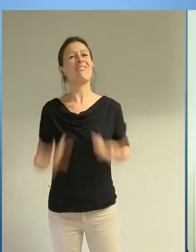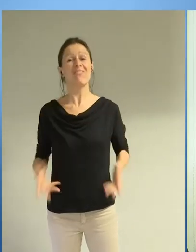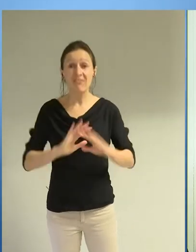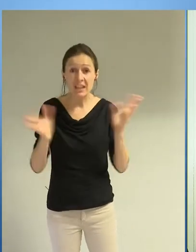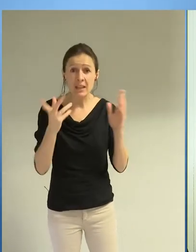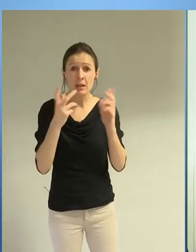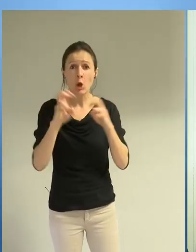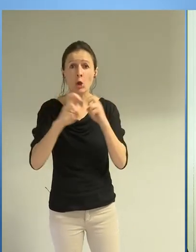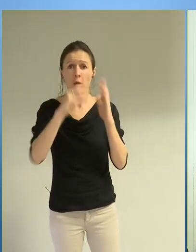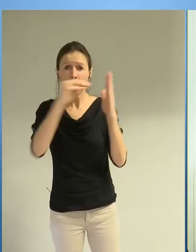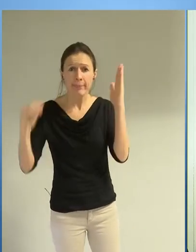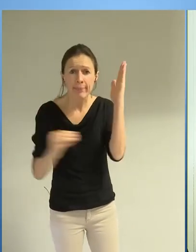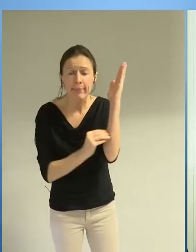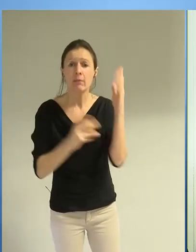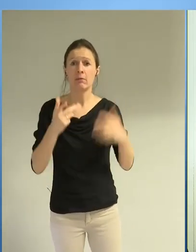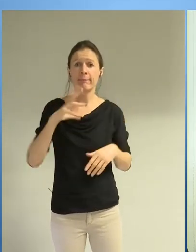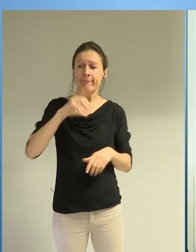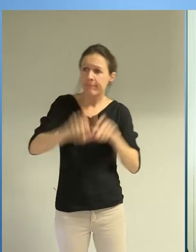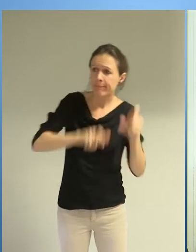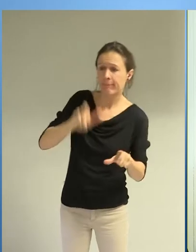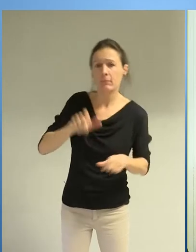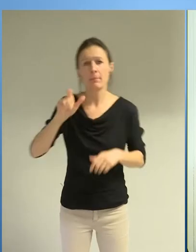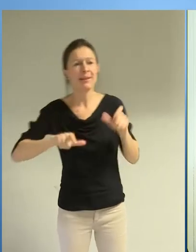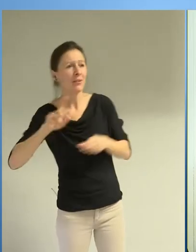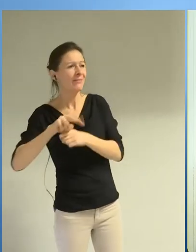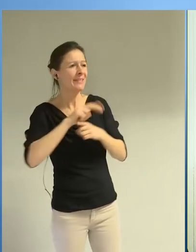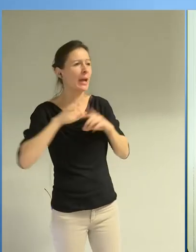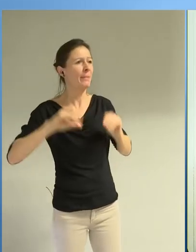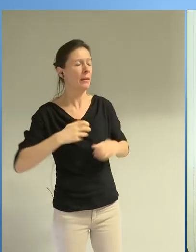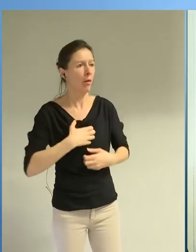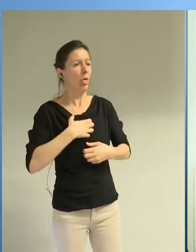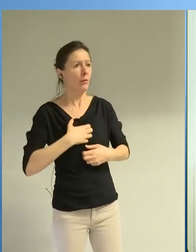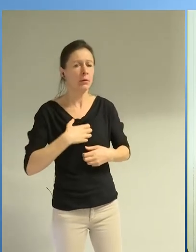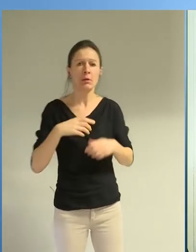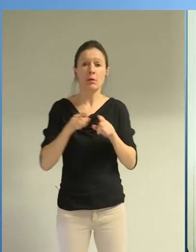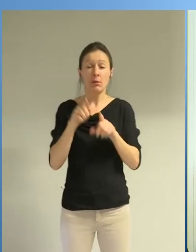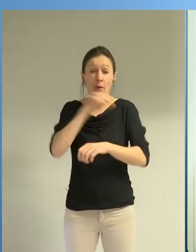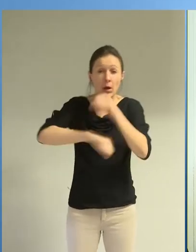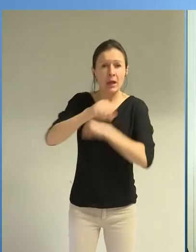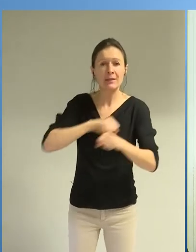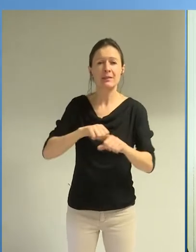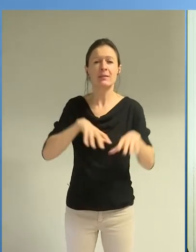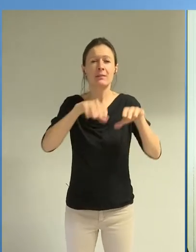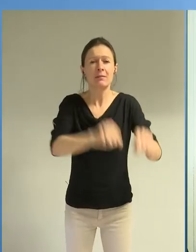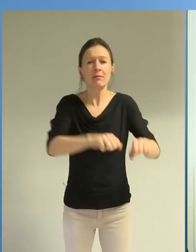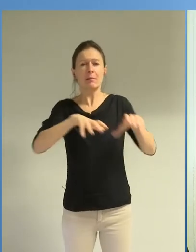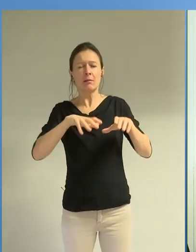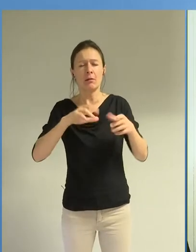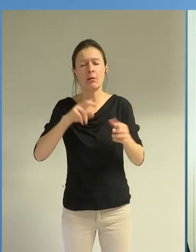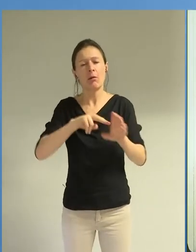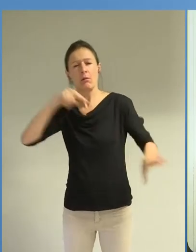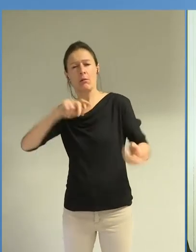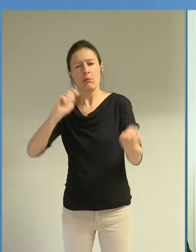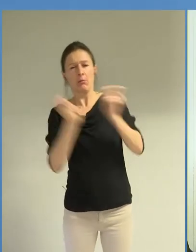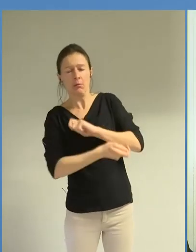habitants et les visiteurs les débats sur le burqini le mois des colonials la banalisation de la shoah par des fresques intolérable